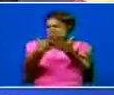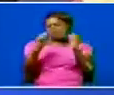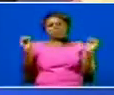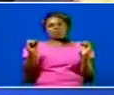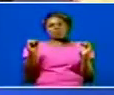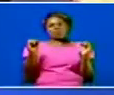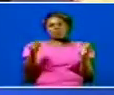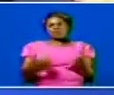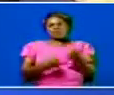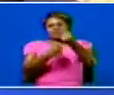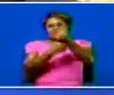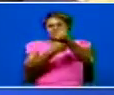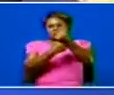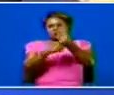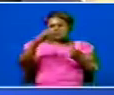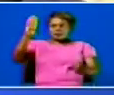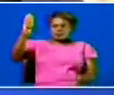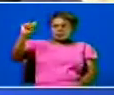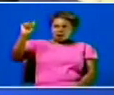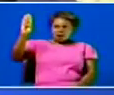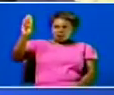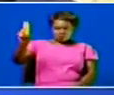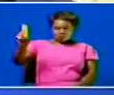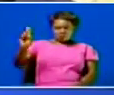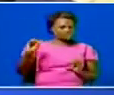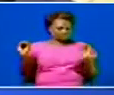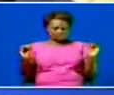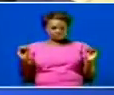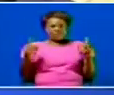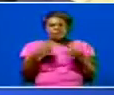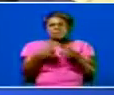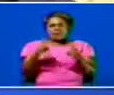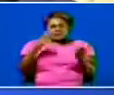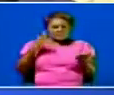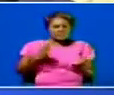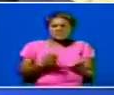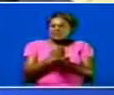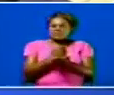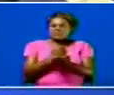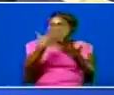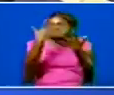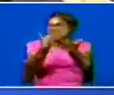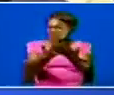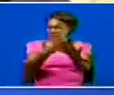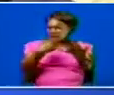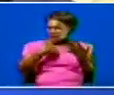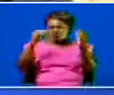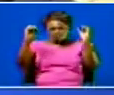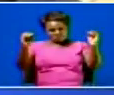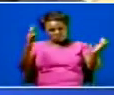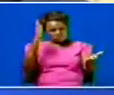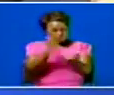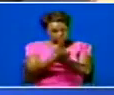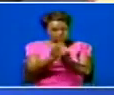are supporting the actions of one Babu Owino, lakini justice haiko kwa cell kweli.